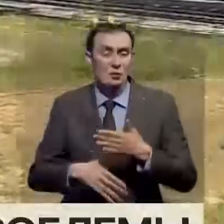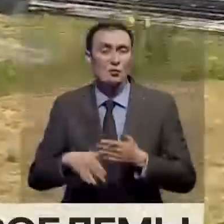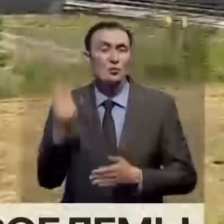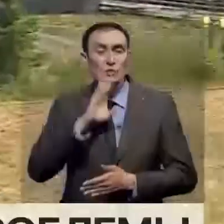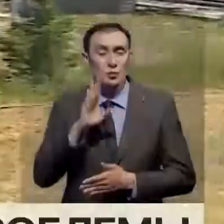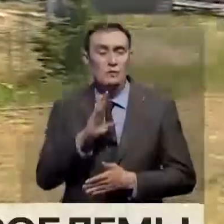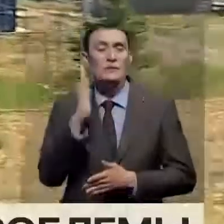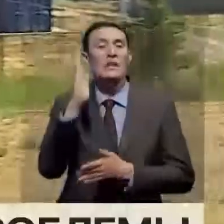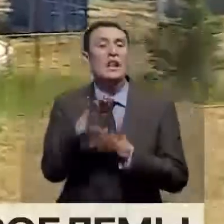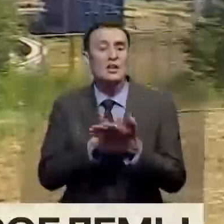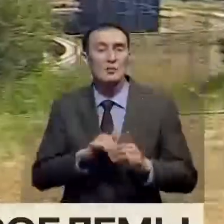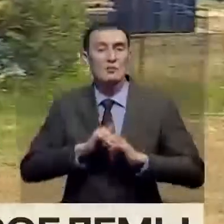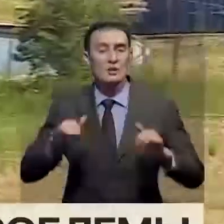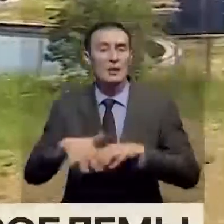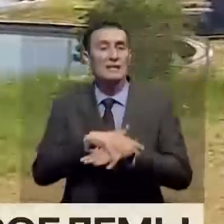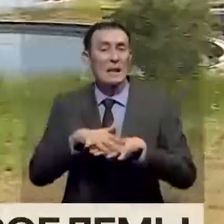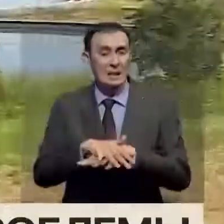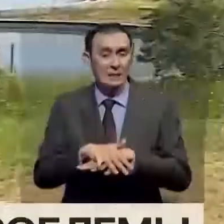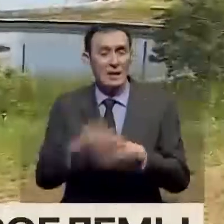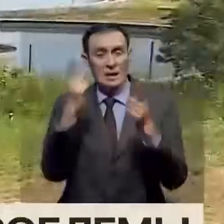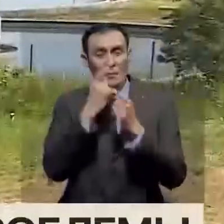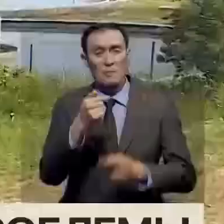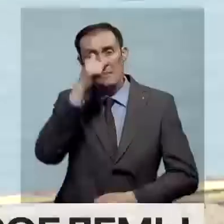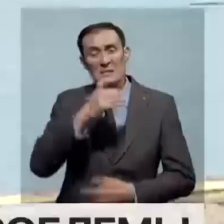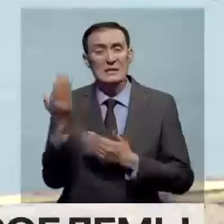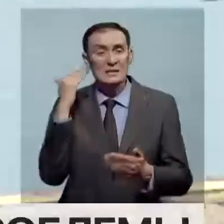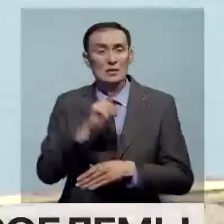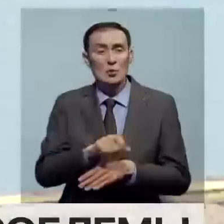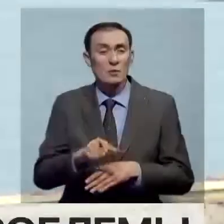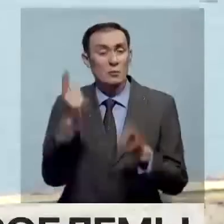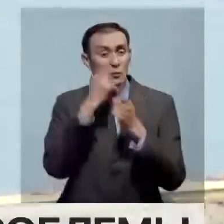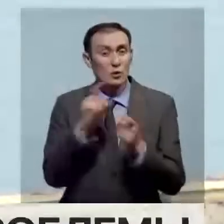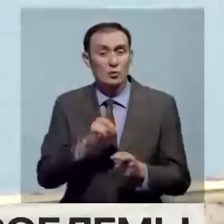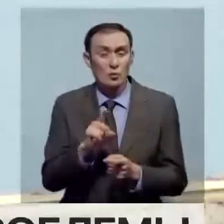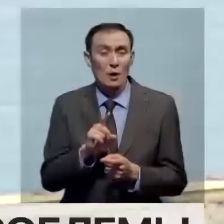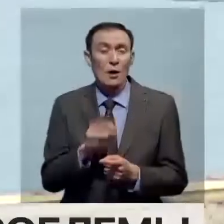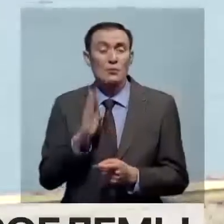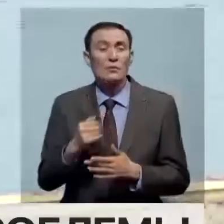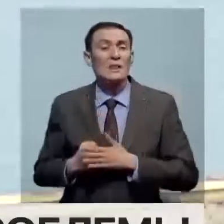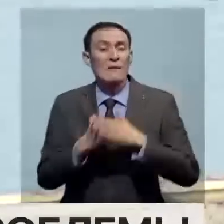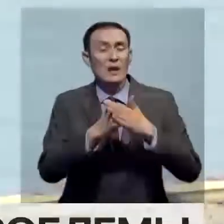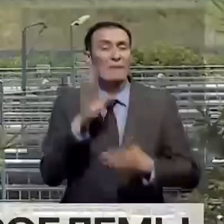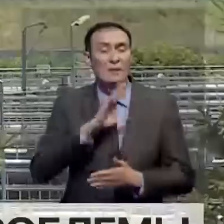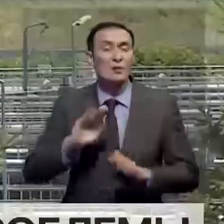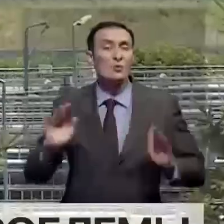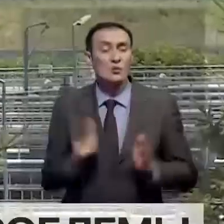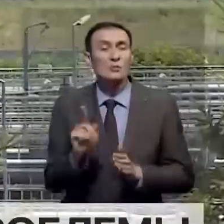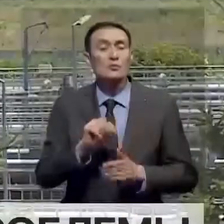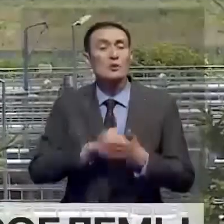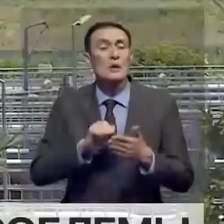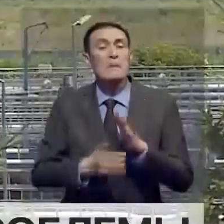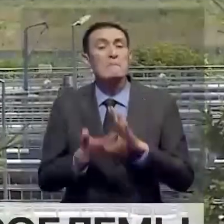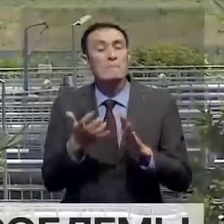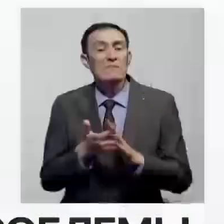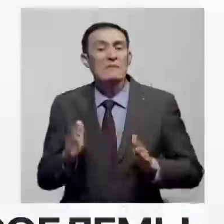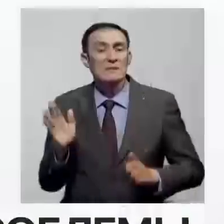водой с учетом дальнейшего роста численности населения. Напомню, месяц назад жители предупредили, что ослабят напор воды из-за дефицита